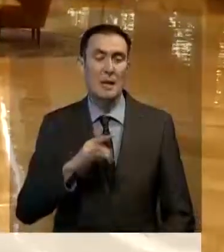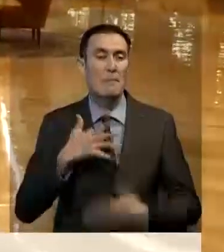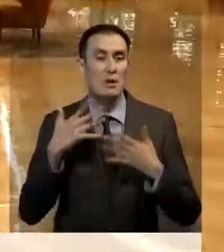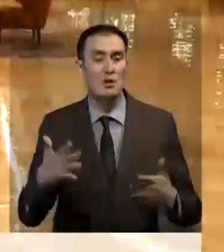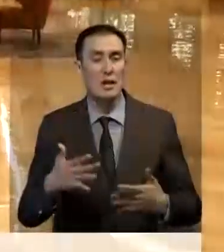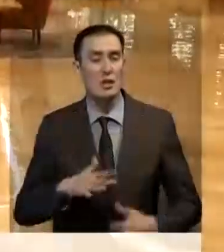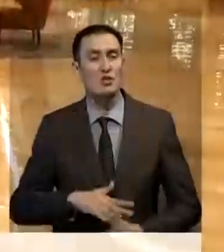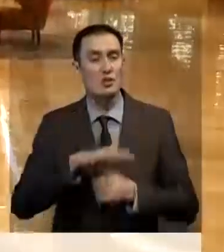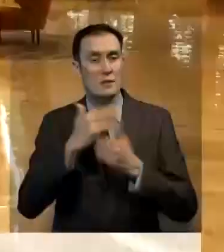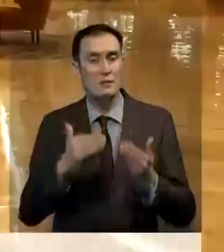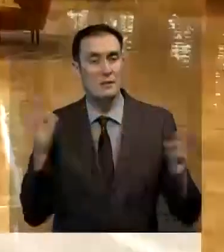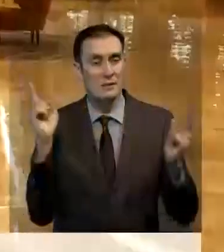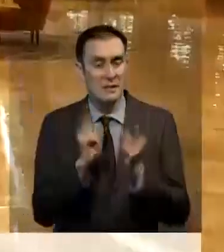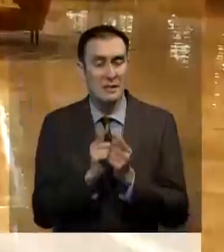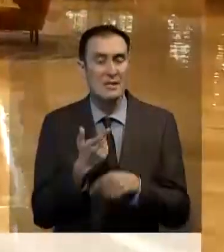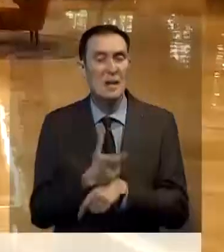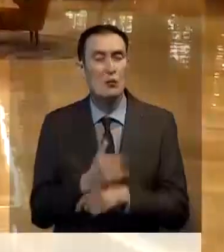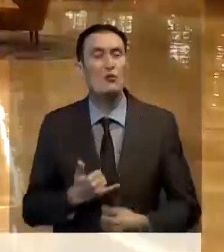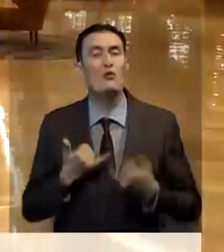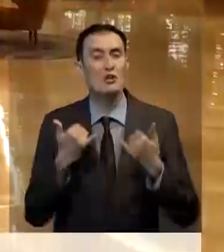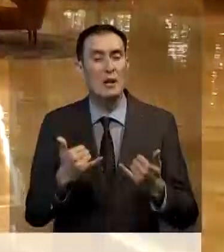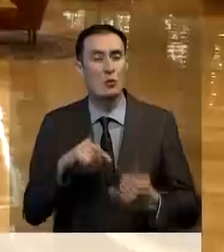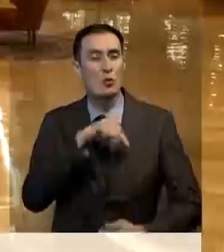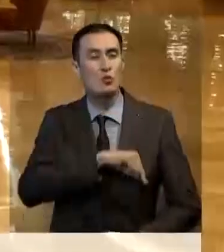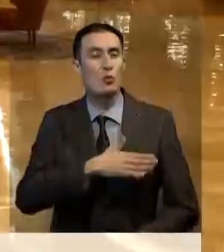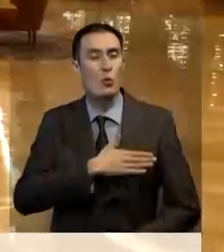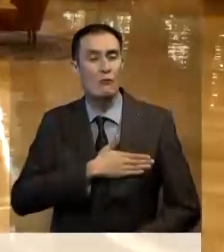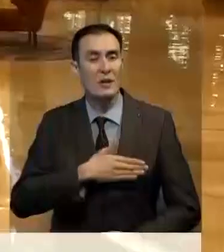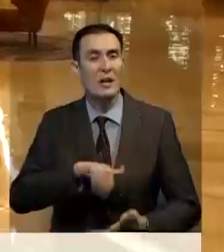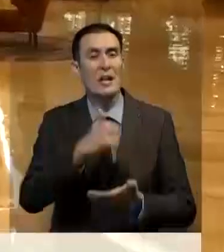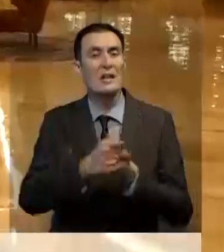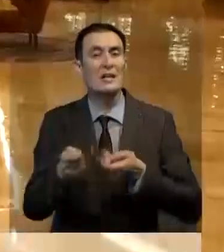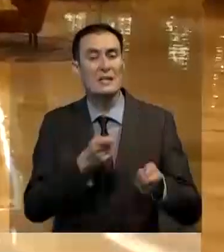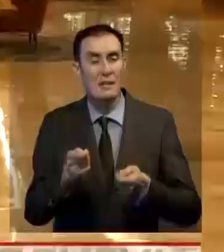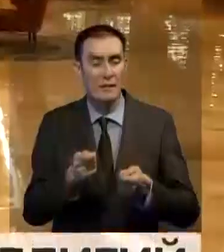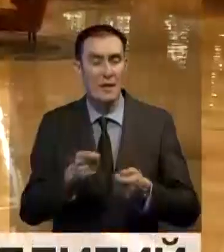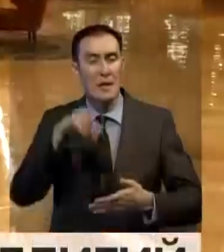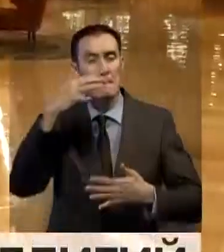большая честь собрать сегодня вместе самых уважаемых духовных лидеров